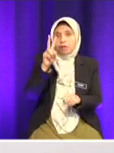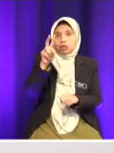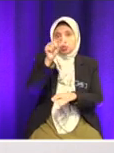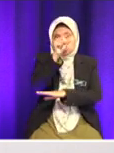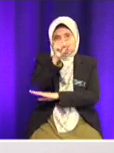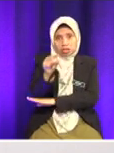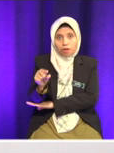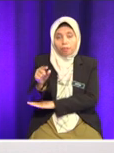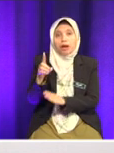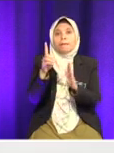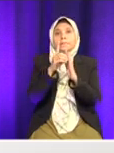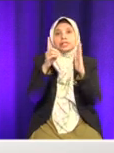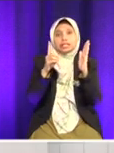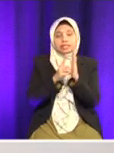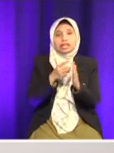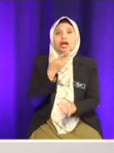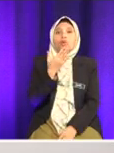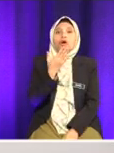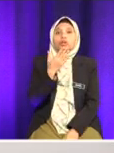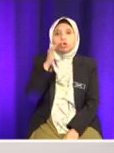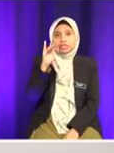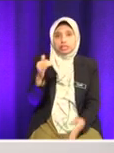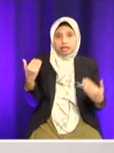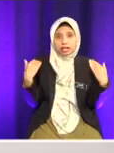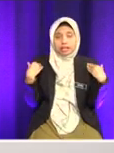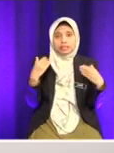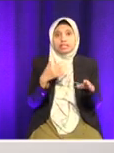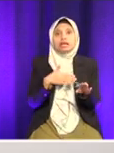berdasarkan warna-warna yang ada pada